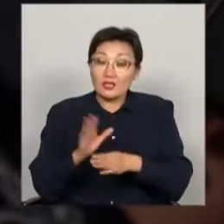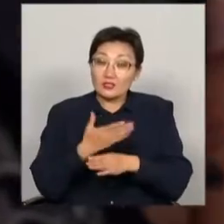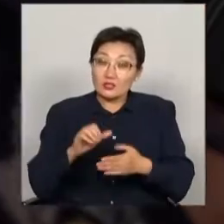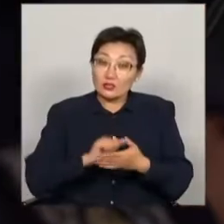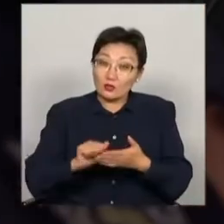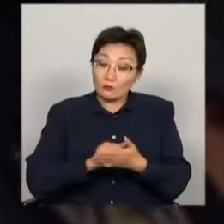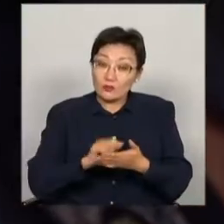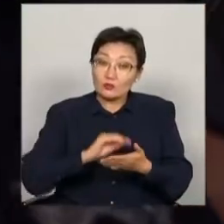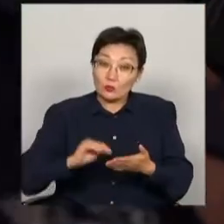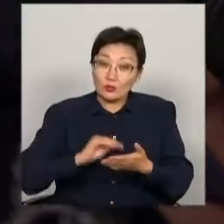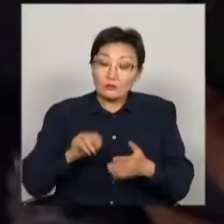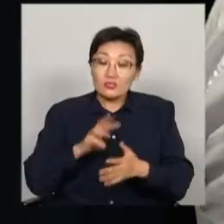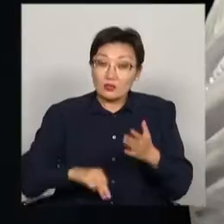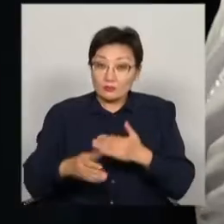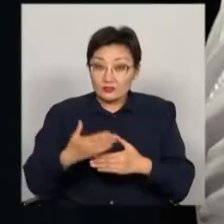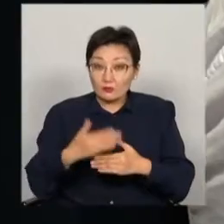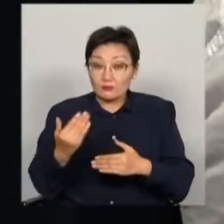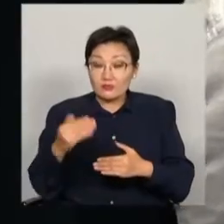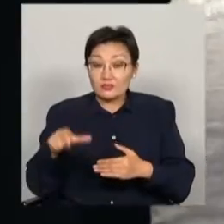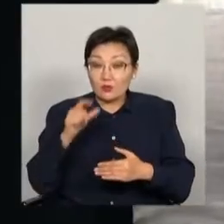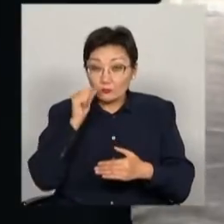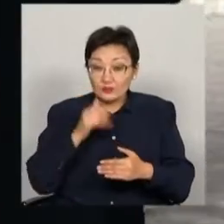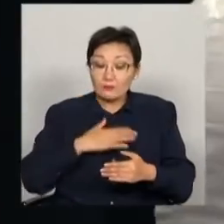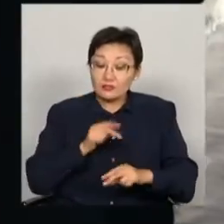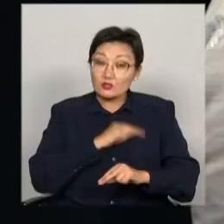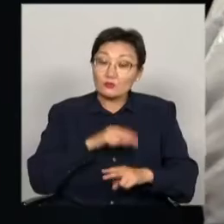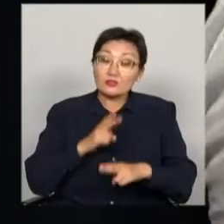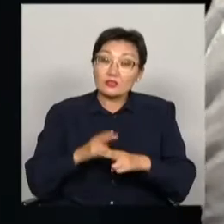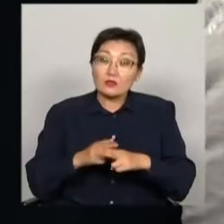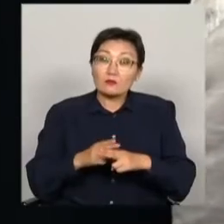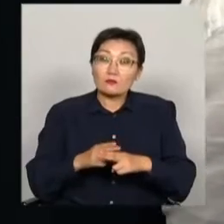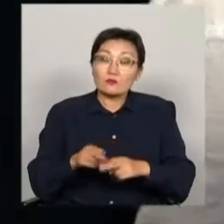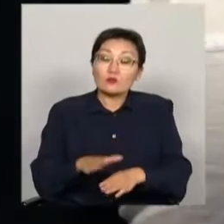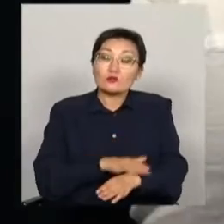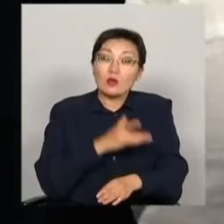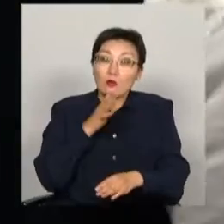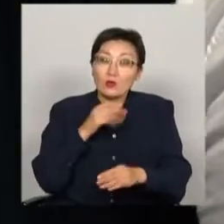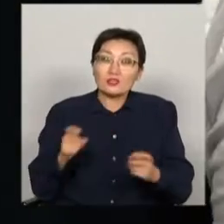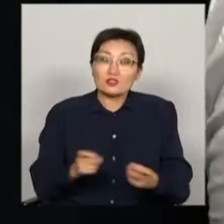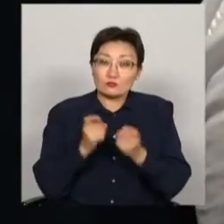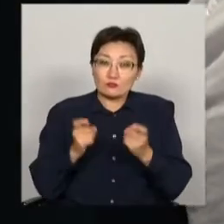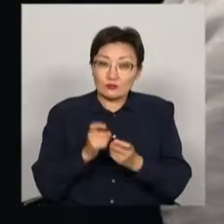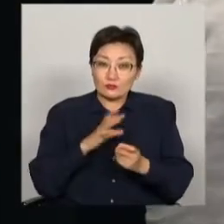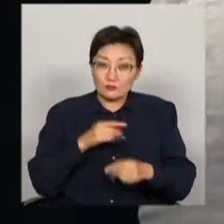толтырып айыппұл салды. Алайда мына азамат біздің жұмысымызға кедергі жасап ұзақ уақыт дауласумен болды.